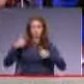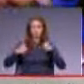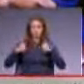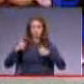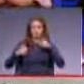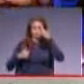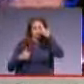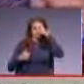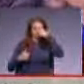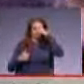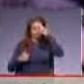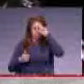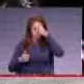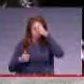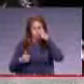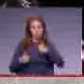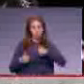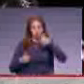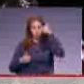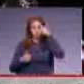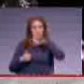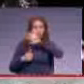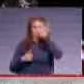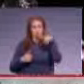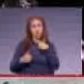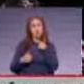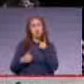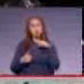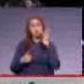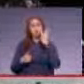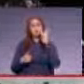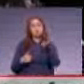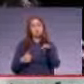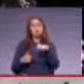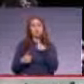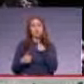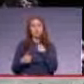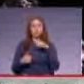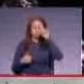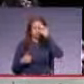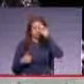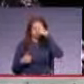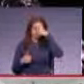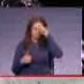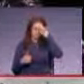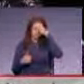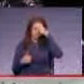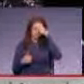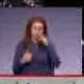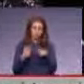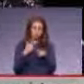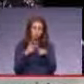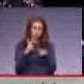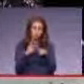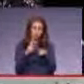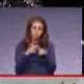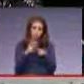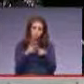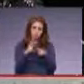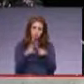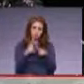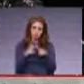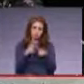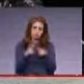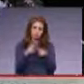فيها انفاق في الصورة عالية. طبعا لا هم شغالين فيها جامد قوي، وبيقدروا يعملوا دعايه